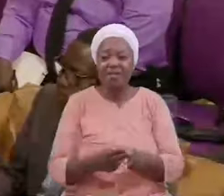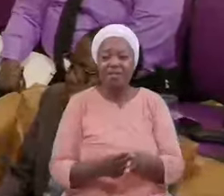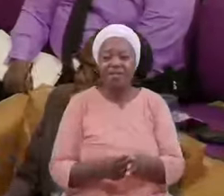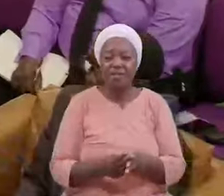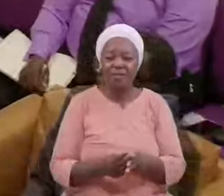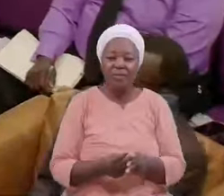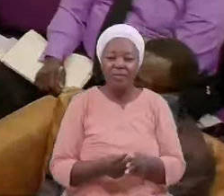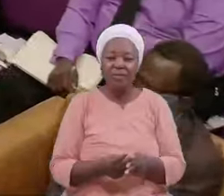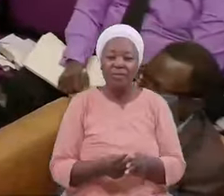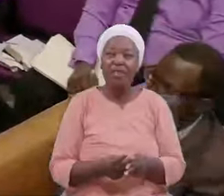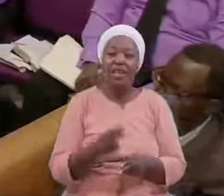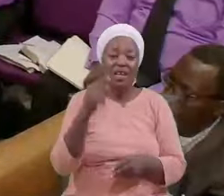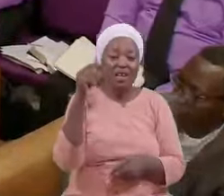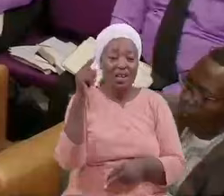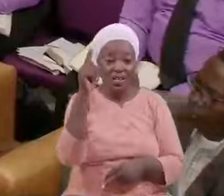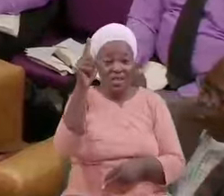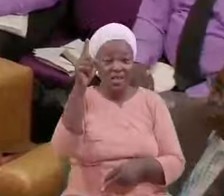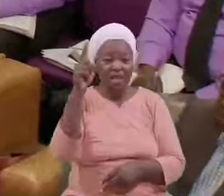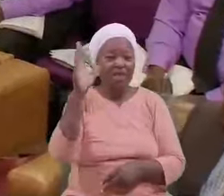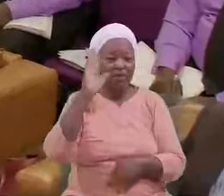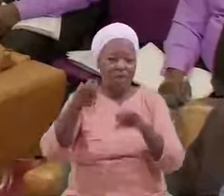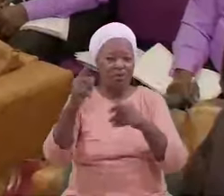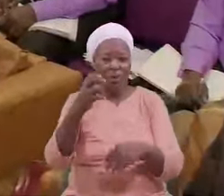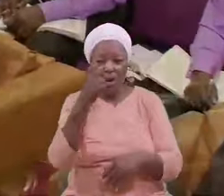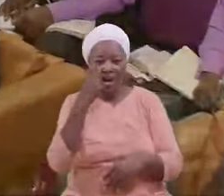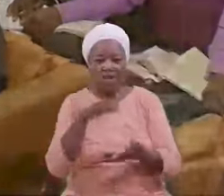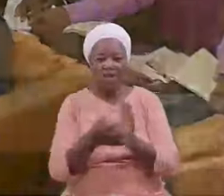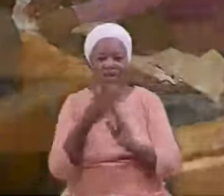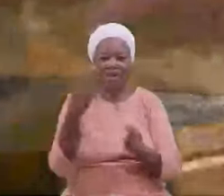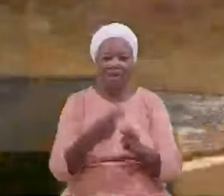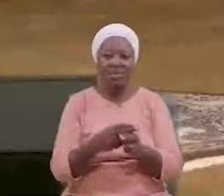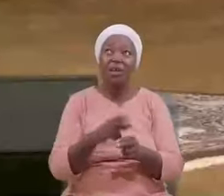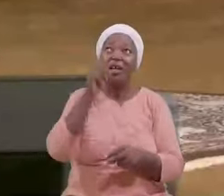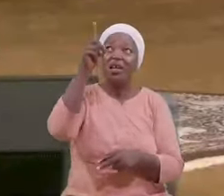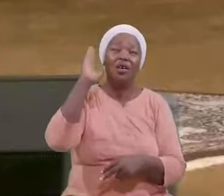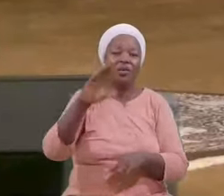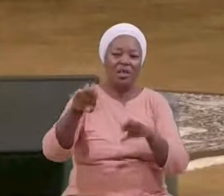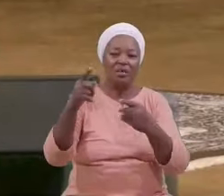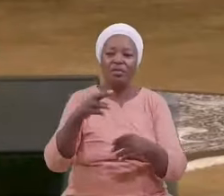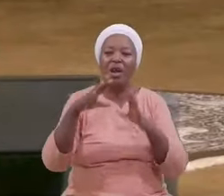Il vous donnera votre Isaac. Il vous donnera le riz.